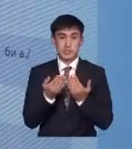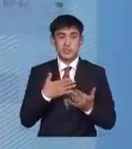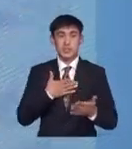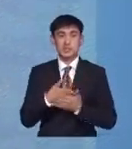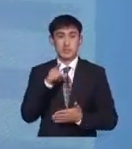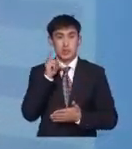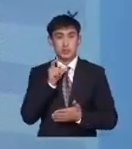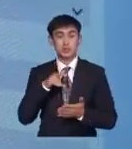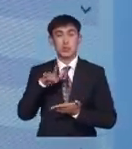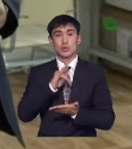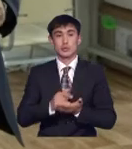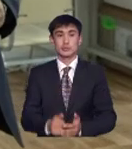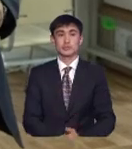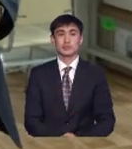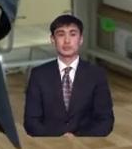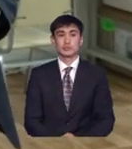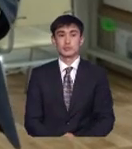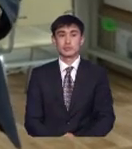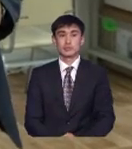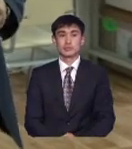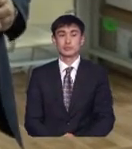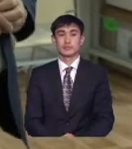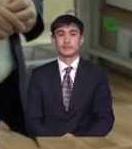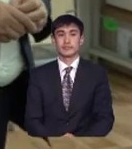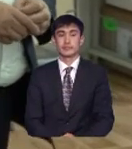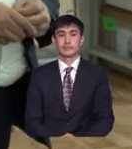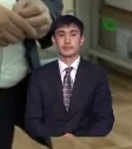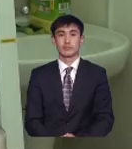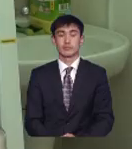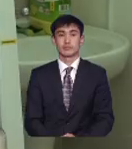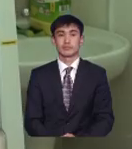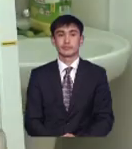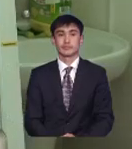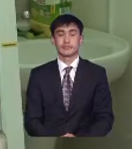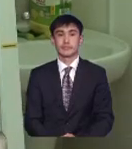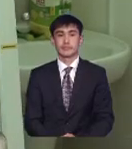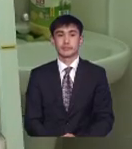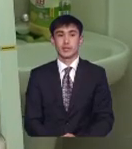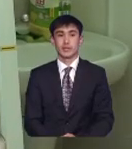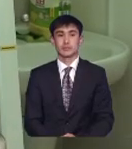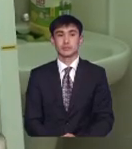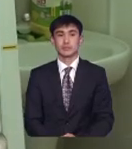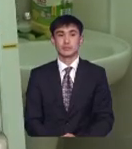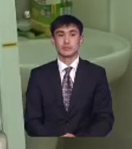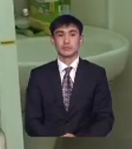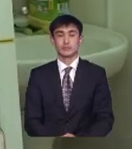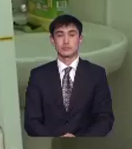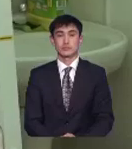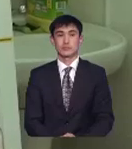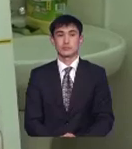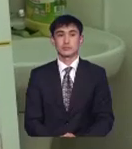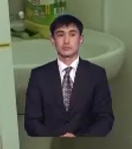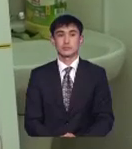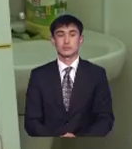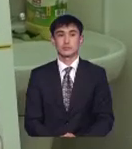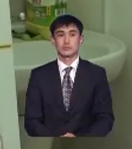активной молодежью города. Келешекте бағанағы ашты оған студенттері, яғни басқа сусындардың түрін пайдалы